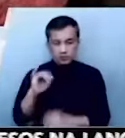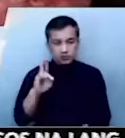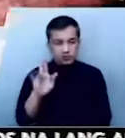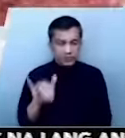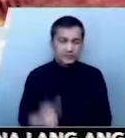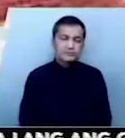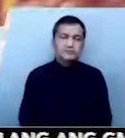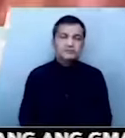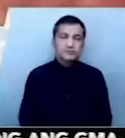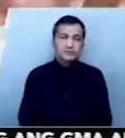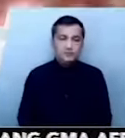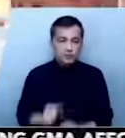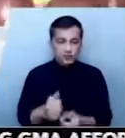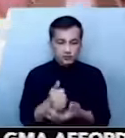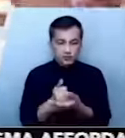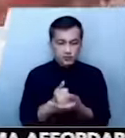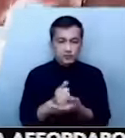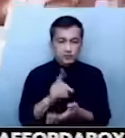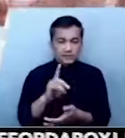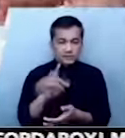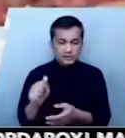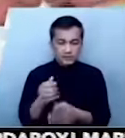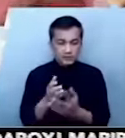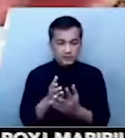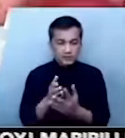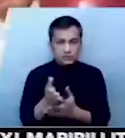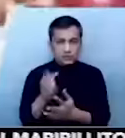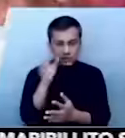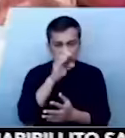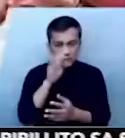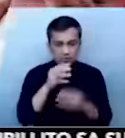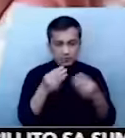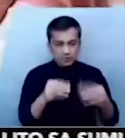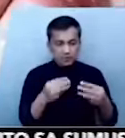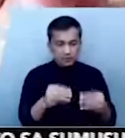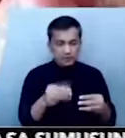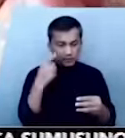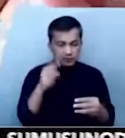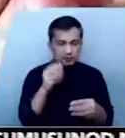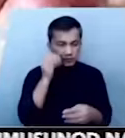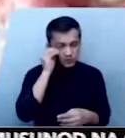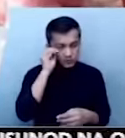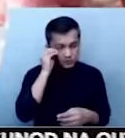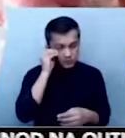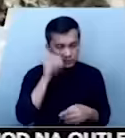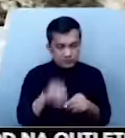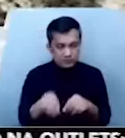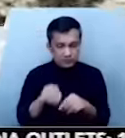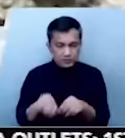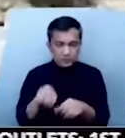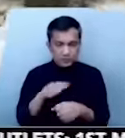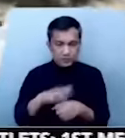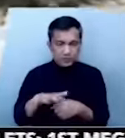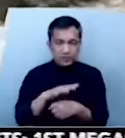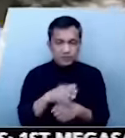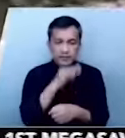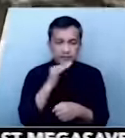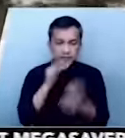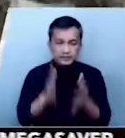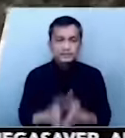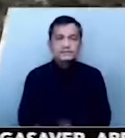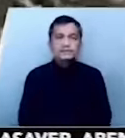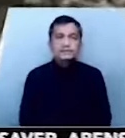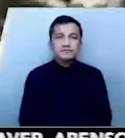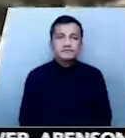daw makatulong ang DA sa pamamagitan ng paghahanap ng merkado para sa mga sibuyas na tanim ng local farmers. Kung kaya ng Department